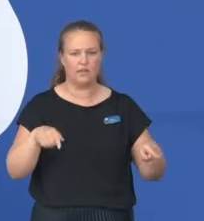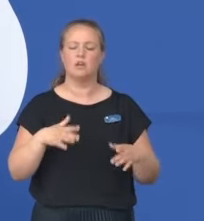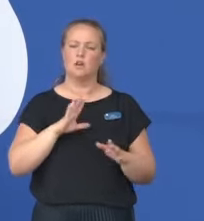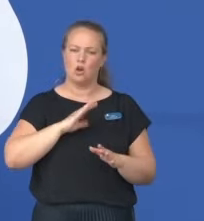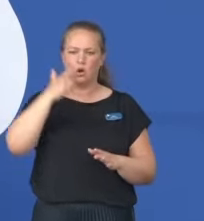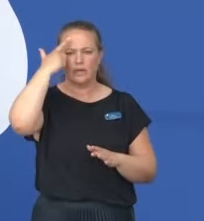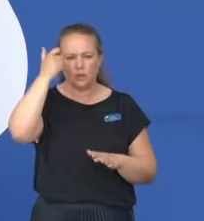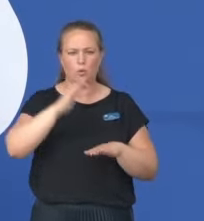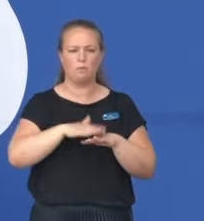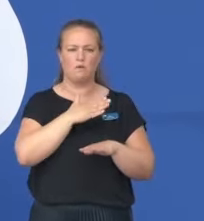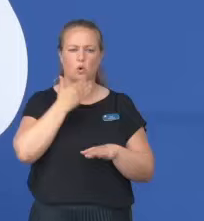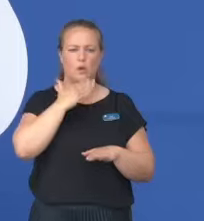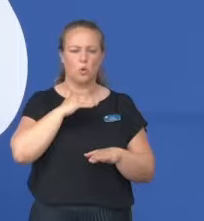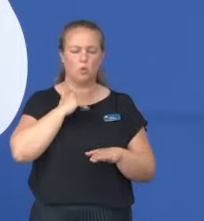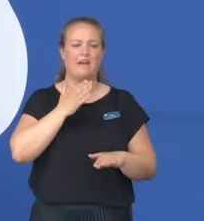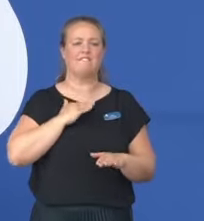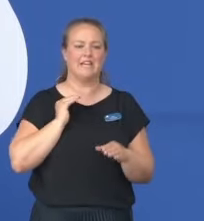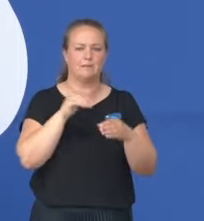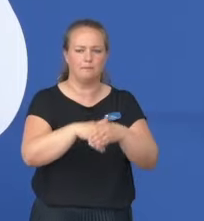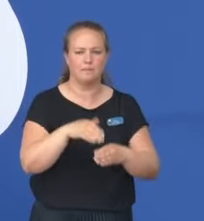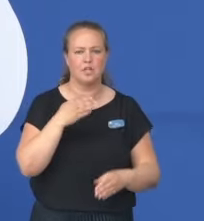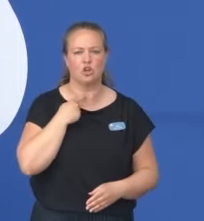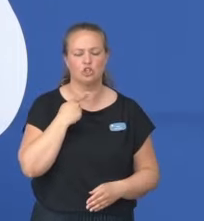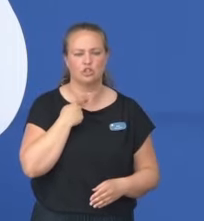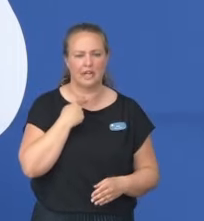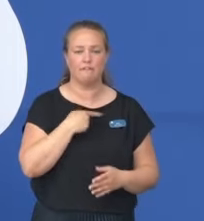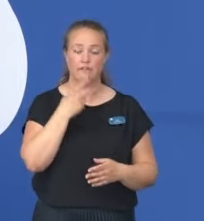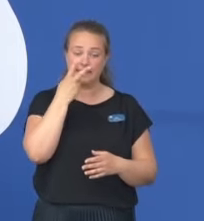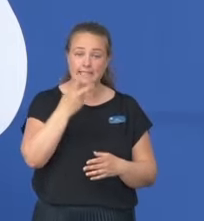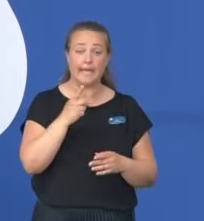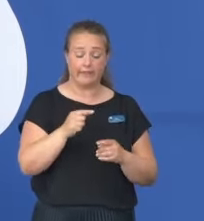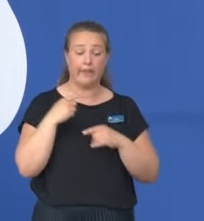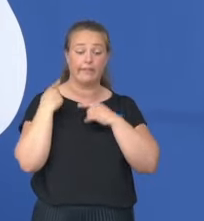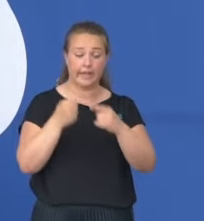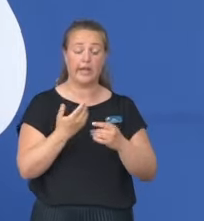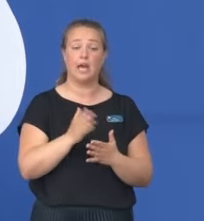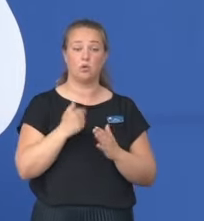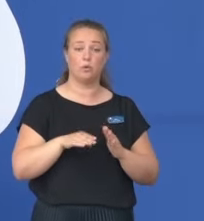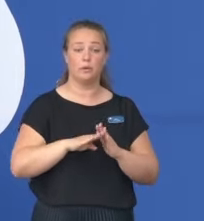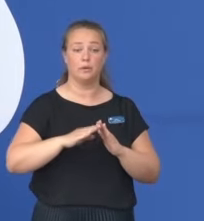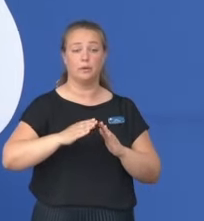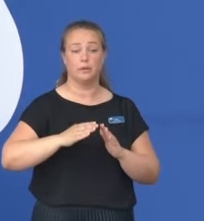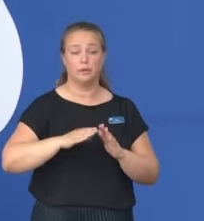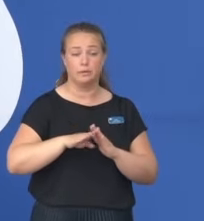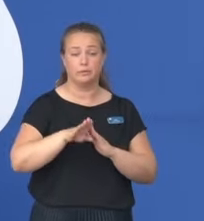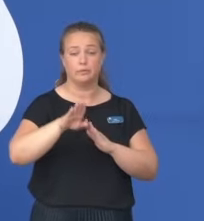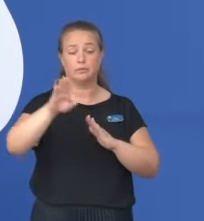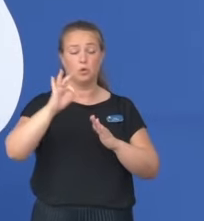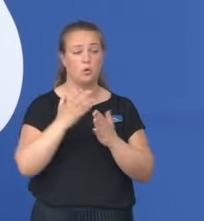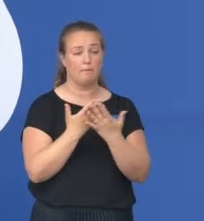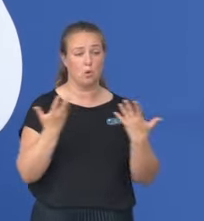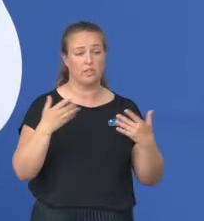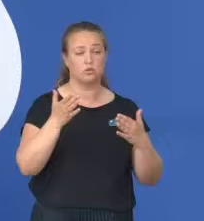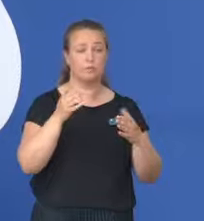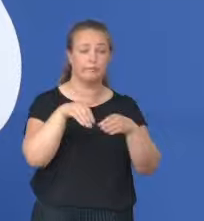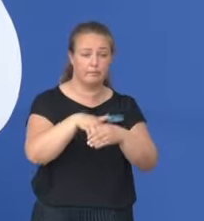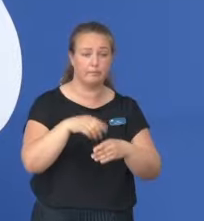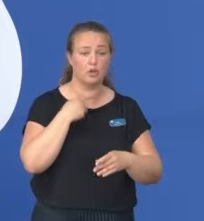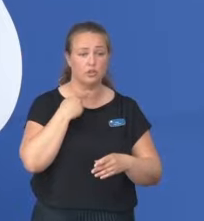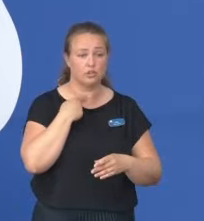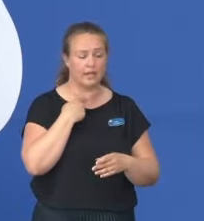ser. Resultatet är mer samhällsengagemang och fler som väljer att gå och rösta. Och det går lite emot när man hör hur de andra resonerar, tycker jag. Jag trodde du skulle